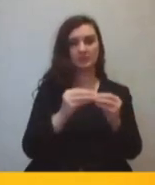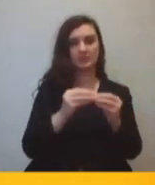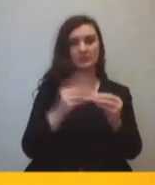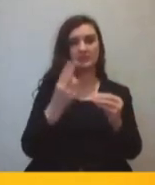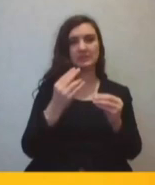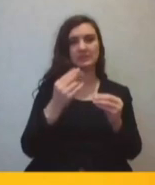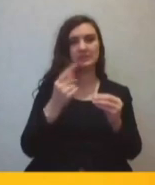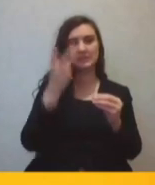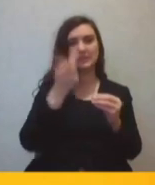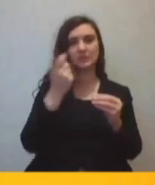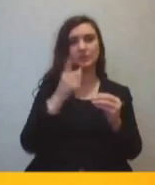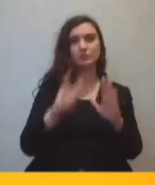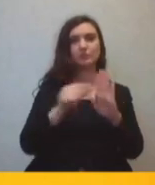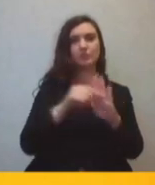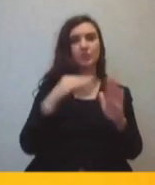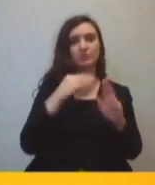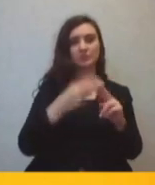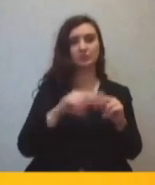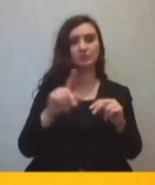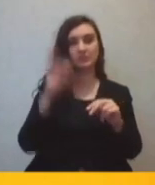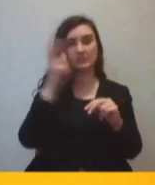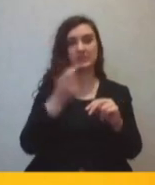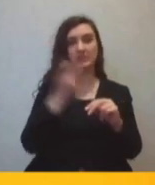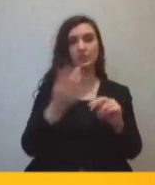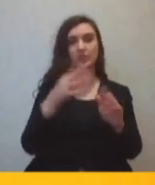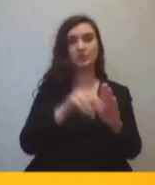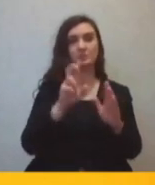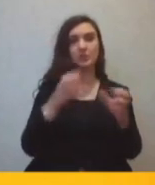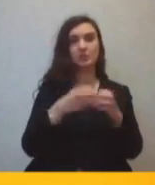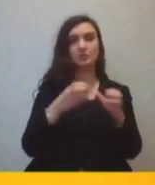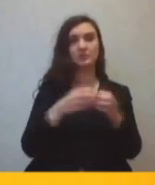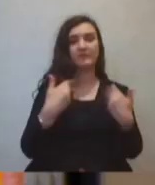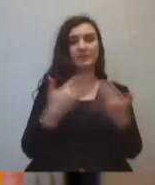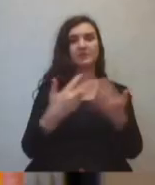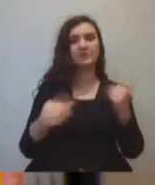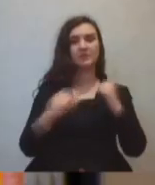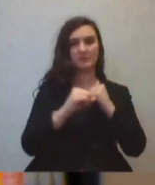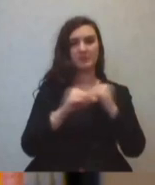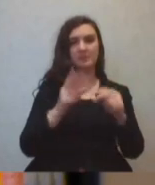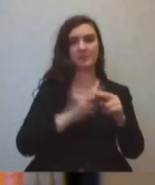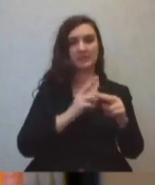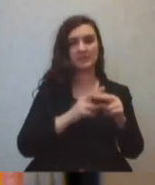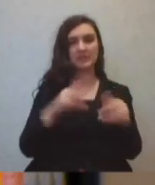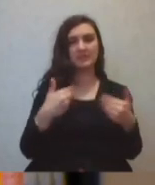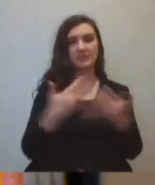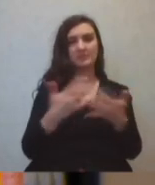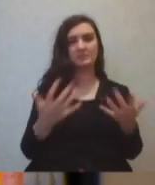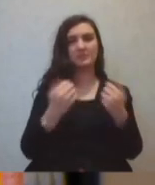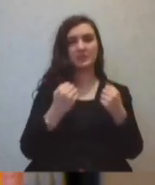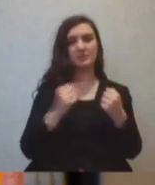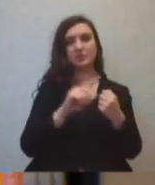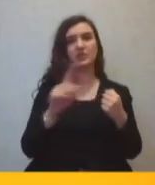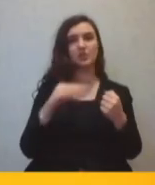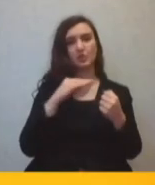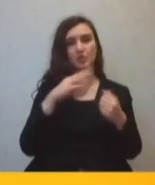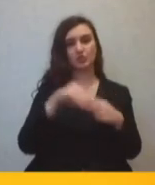ციციბურა, რატომ დავაწყობოთ ხორცთან, იმიტომ რომ ციციბურაში არსებული B-ჯგუფის ვიტამინები გვეხმარება იმ რკინის და იმ ვიტამინების შეთვისებაში, რომელიც